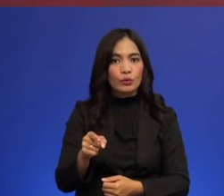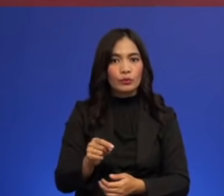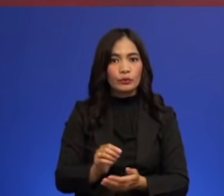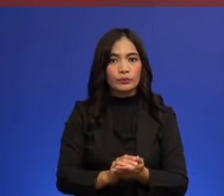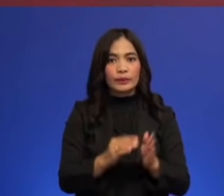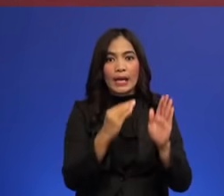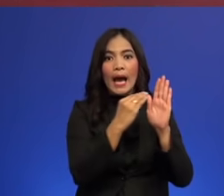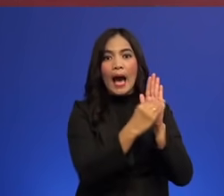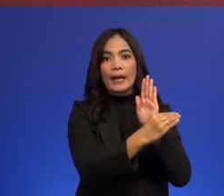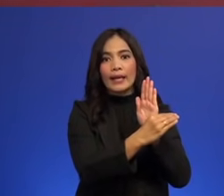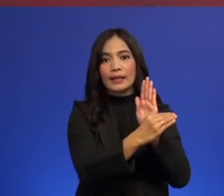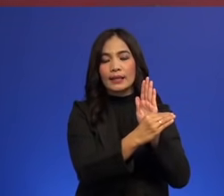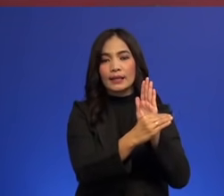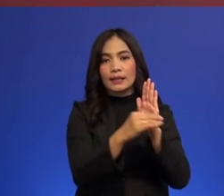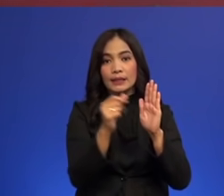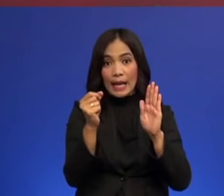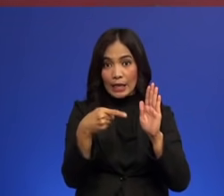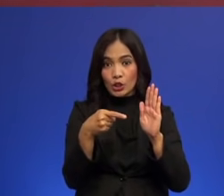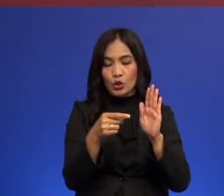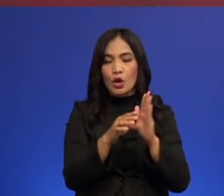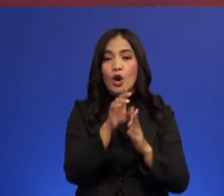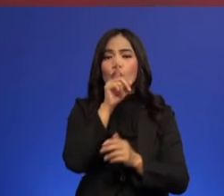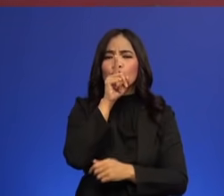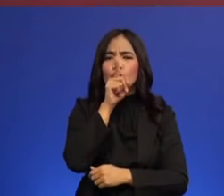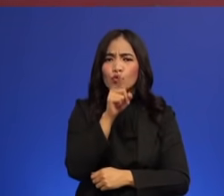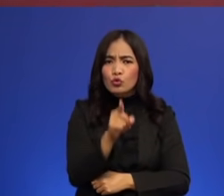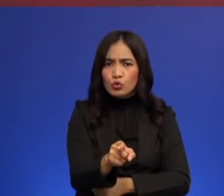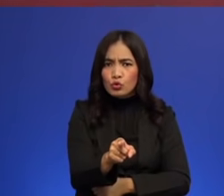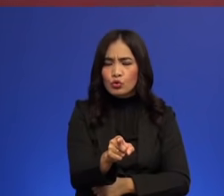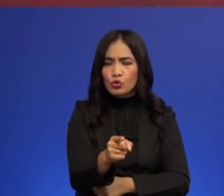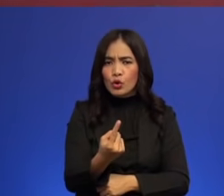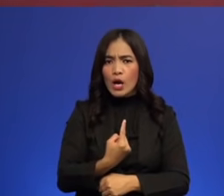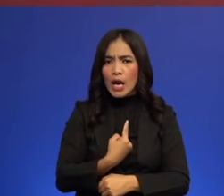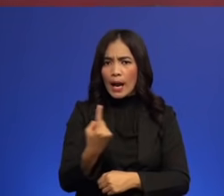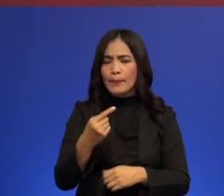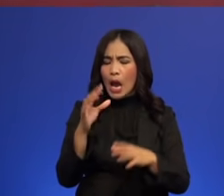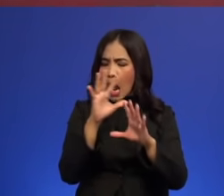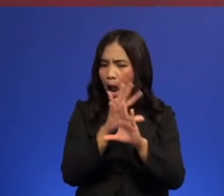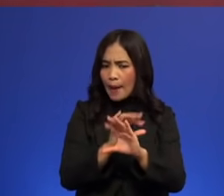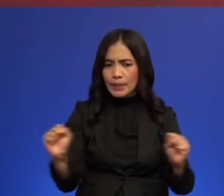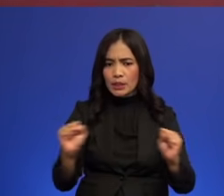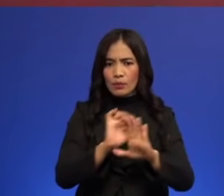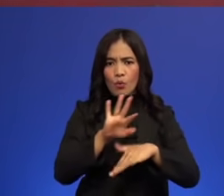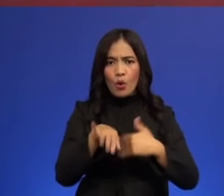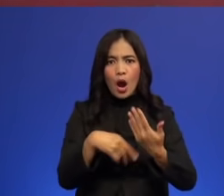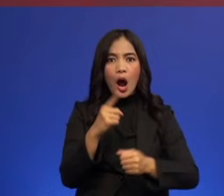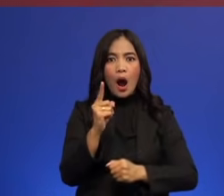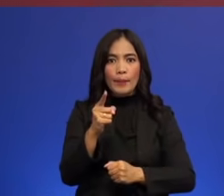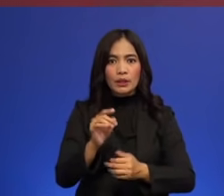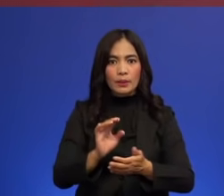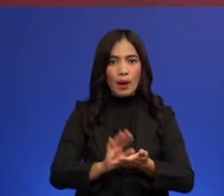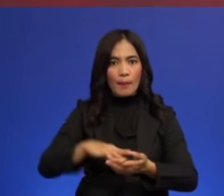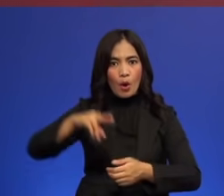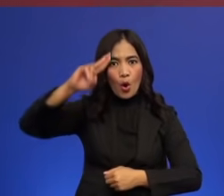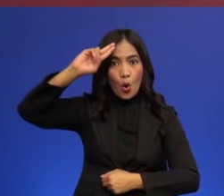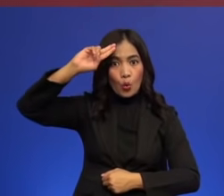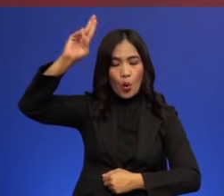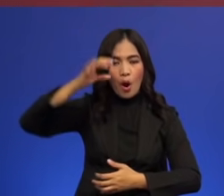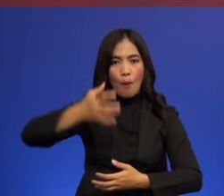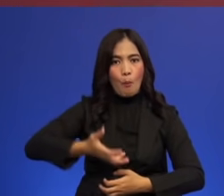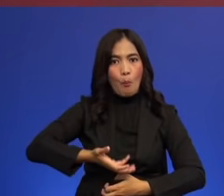ayat berikutnya mengatakan, sungguh kami habis lenyap karena murkamu dan